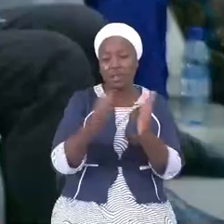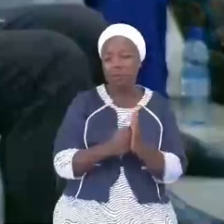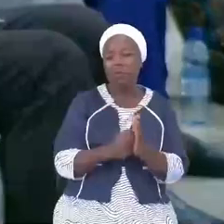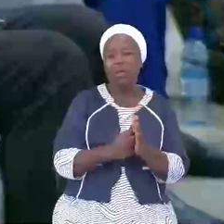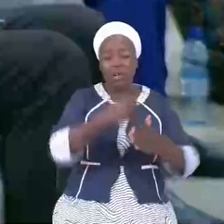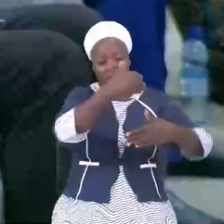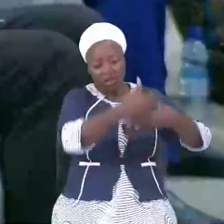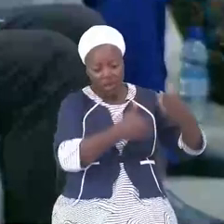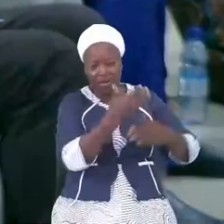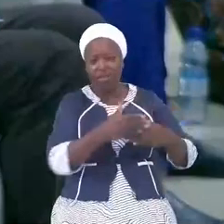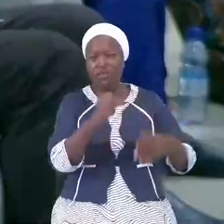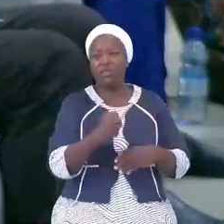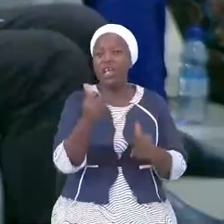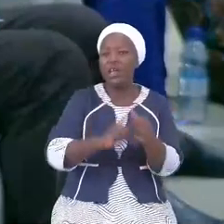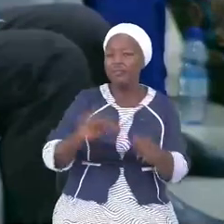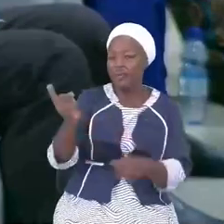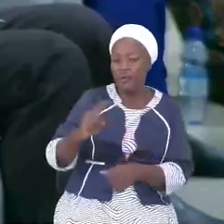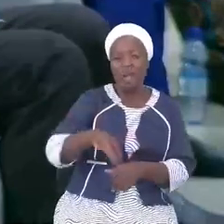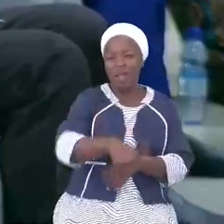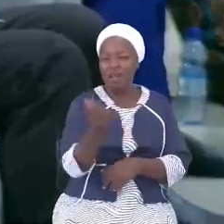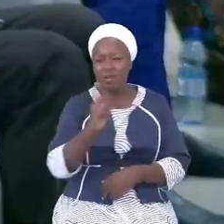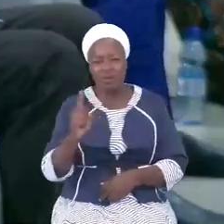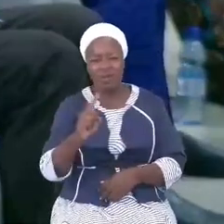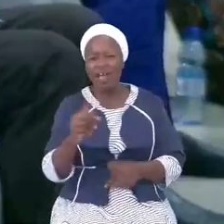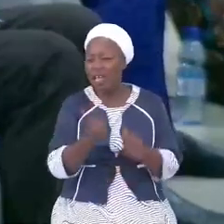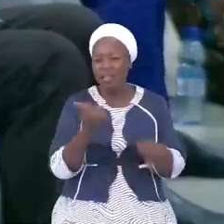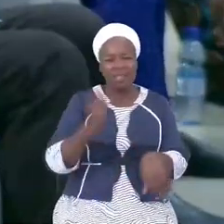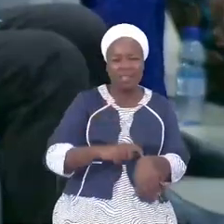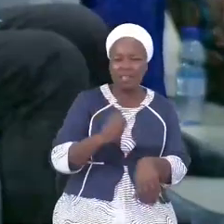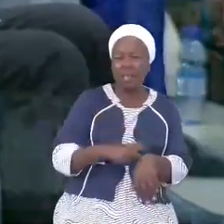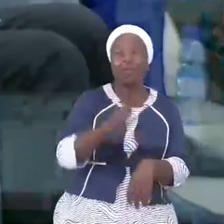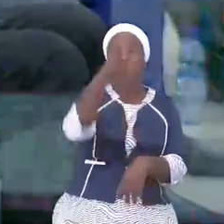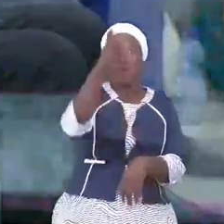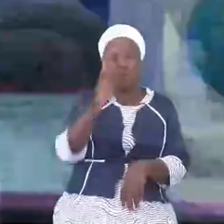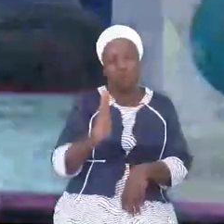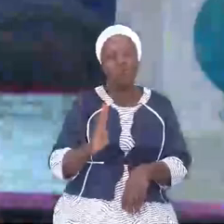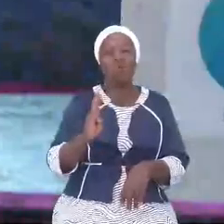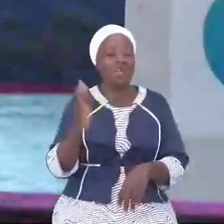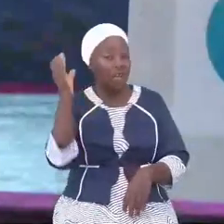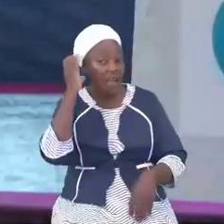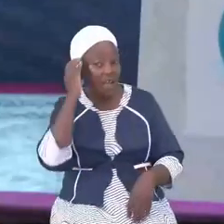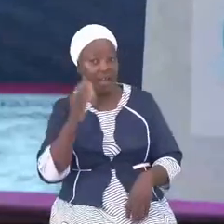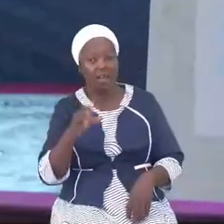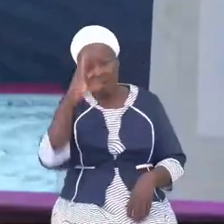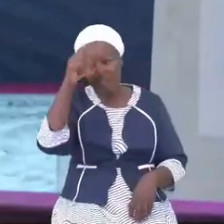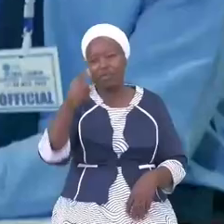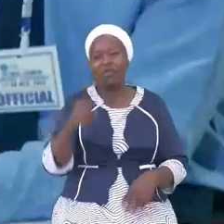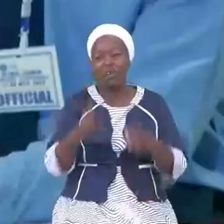génération partout, en tout lieu, en tout moment, Dieu l'a écouté, Dieu va t'entendre.